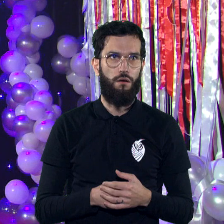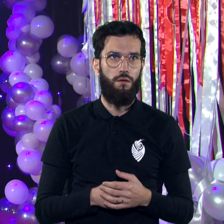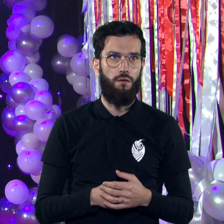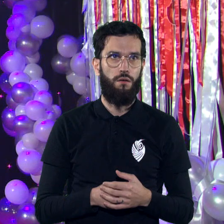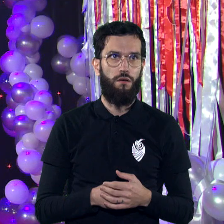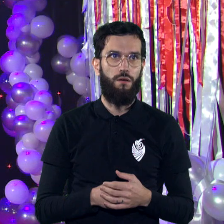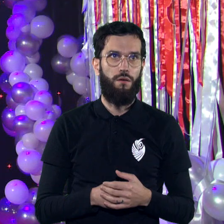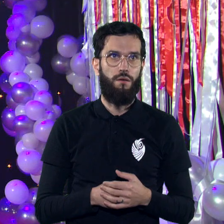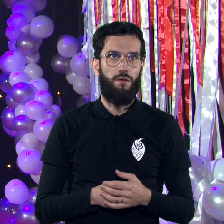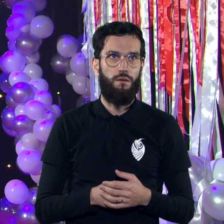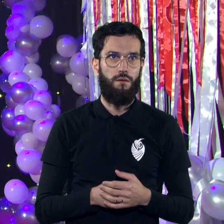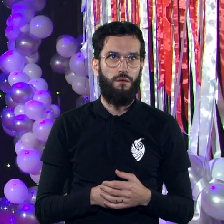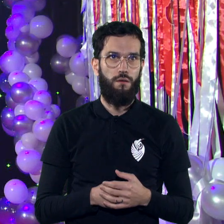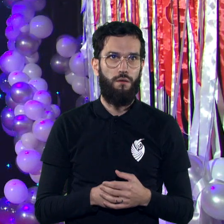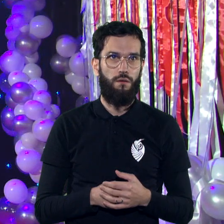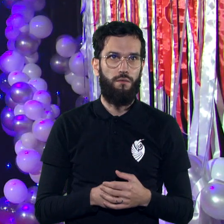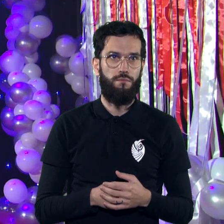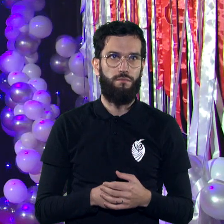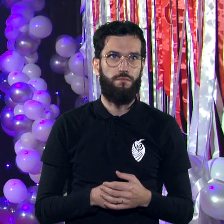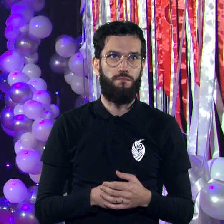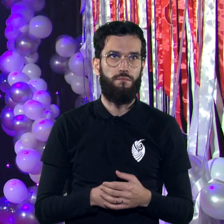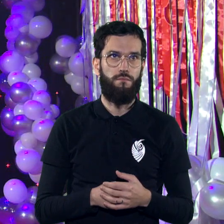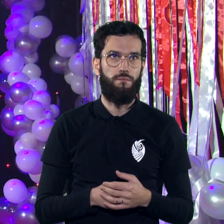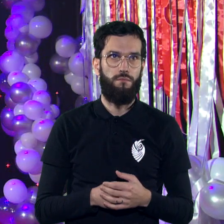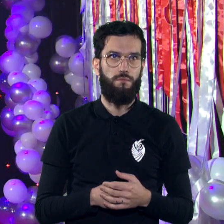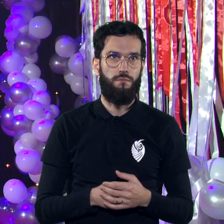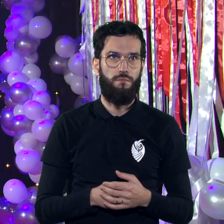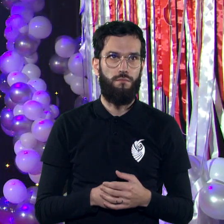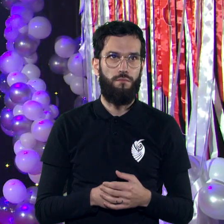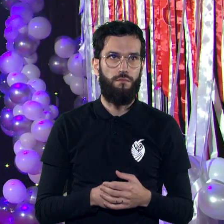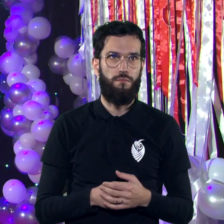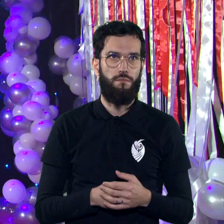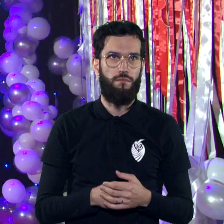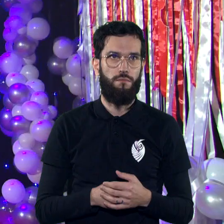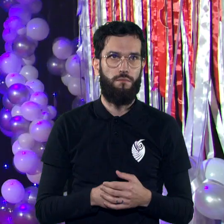Moja no tak... vie rásť až...